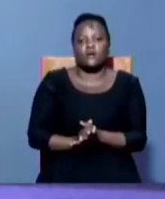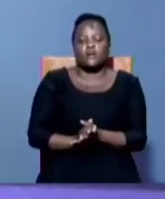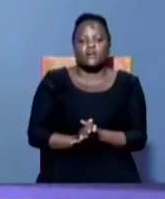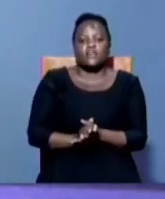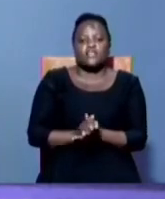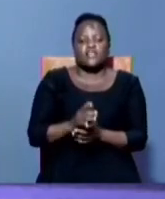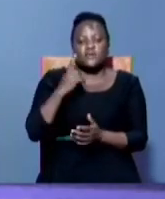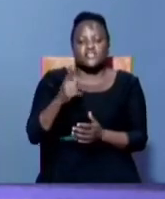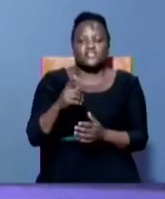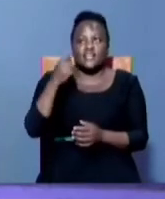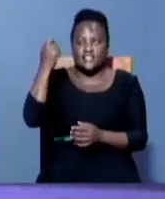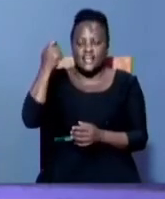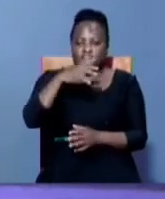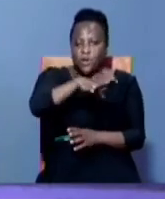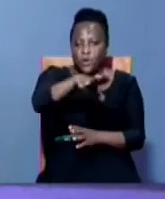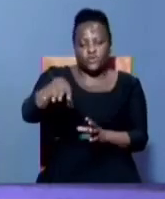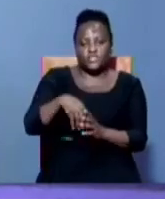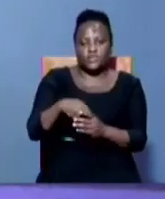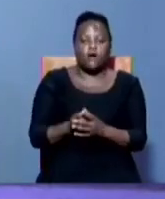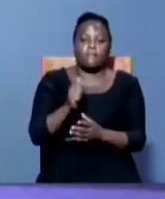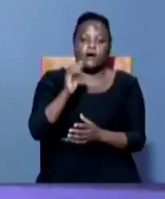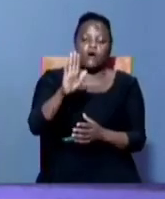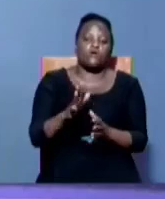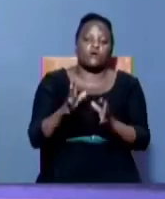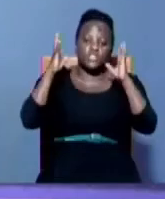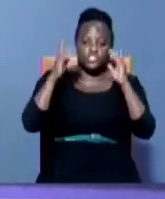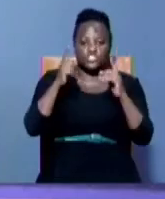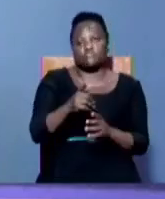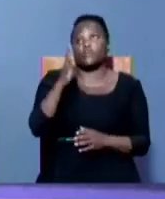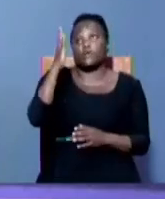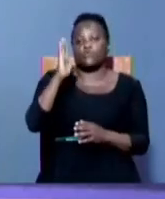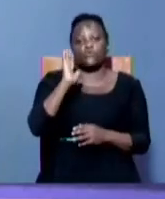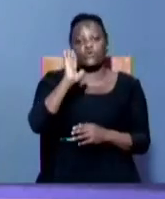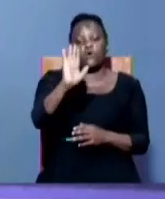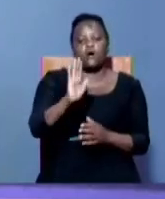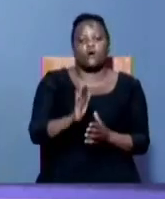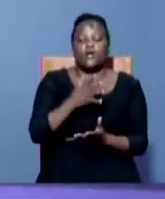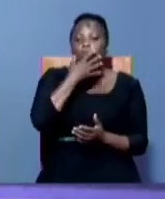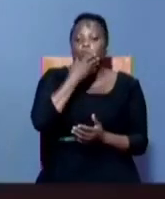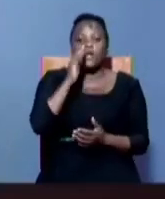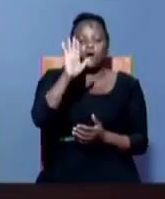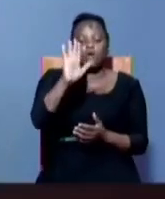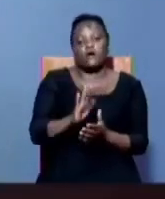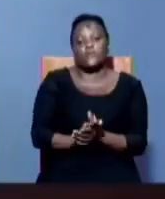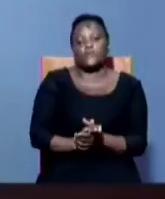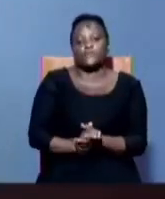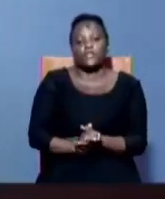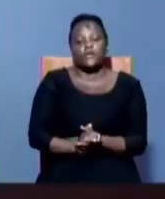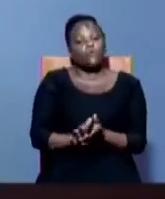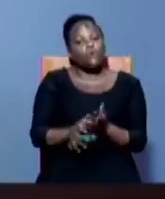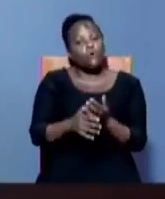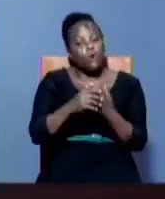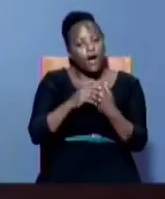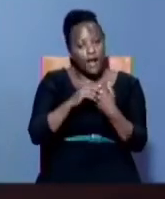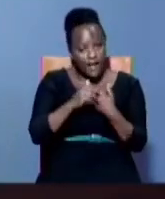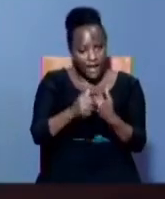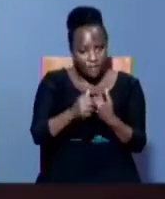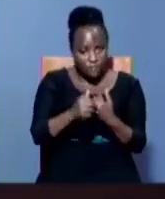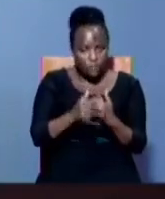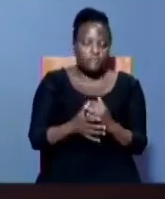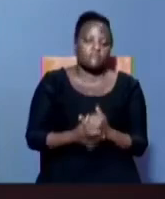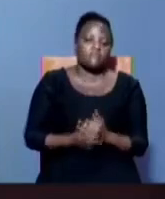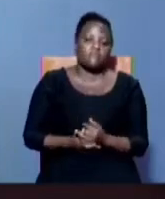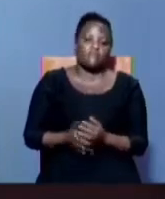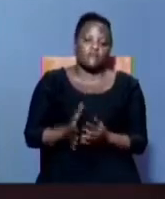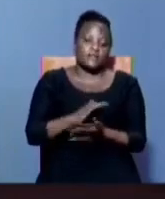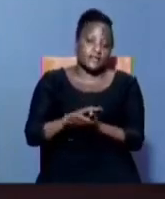ni wataishi hivi na Mungu ni Mungu wao na ni Bwana wao, na ni kwa damu walinyunyiziwa. Lakini